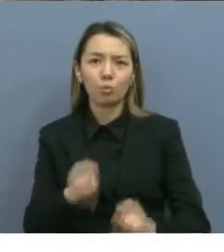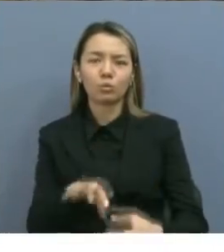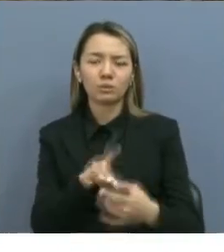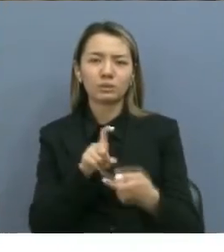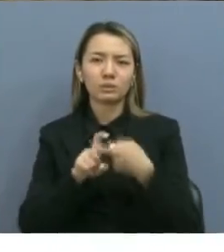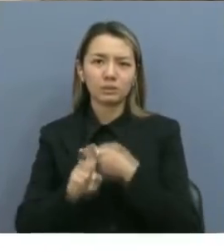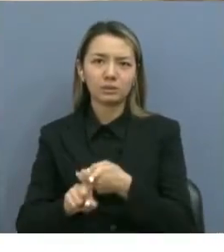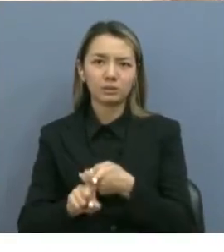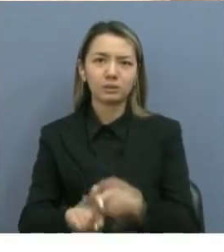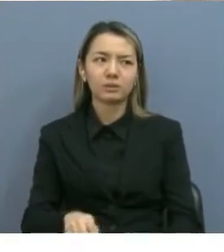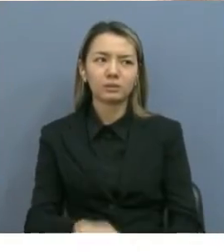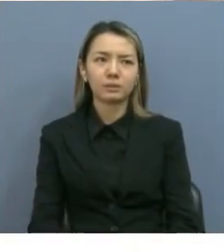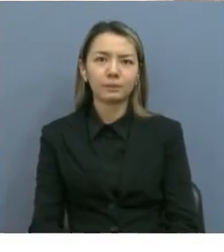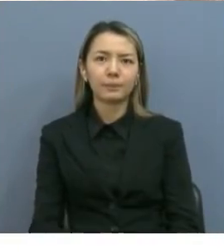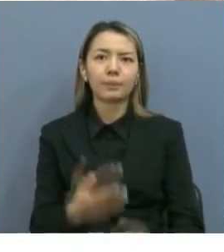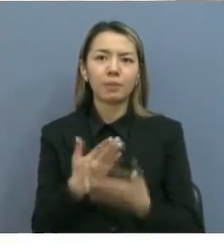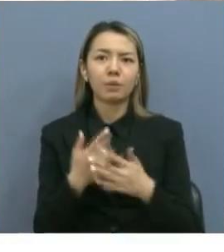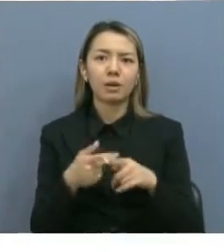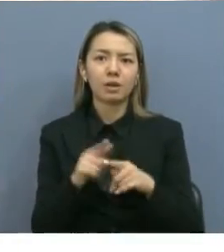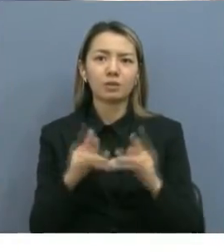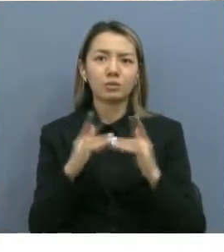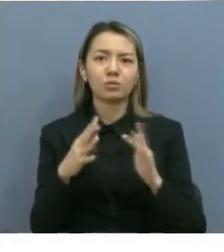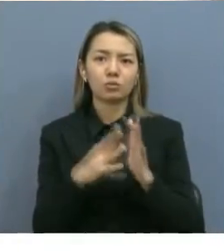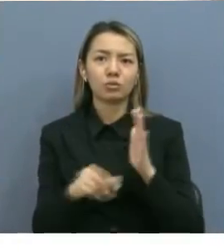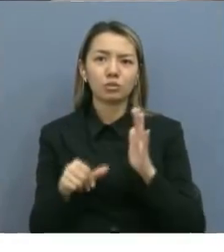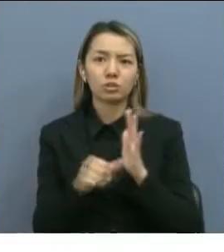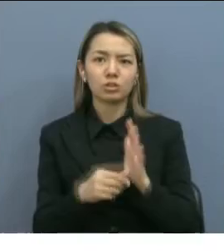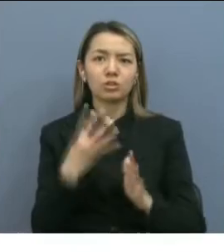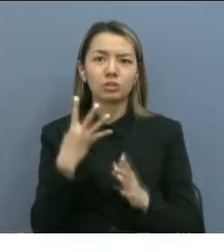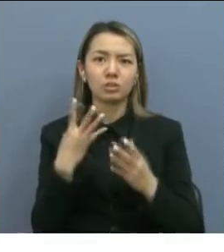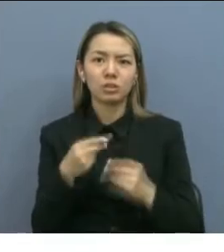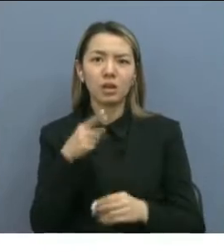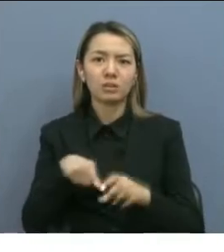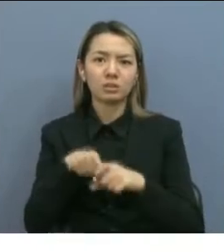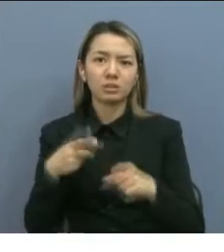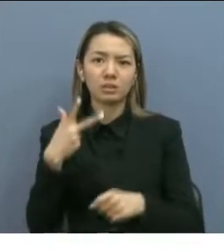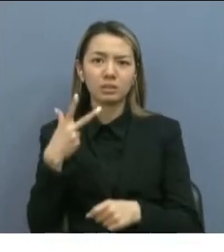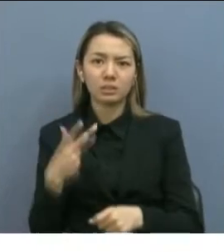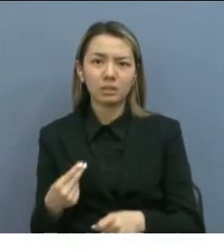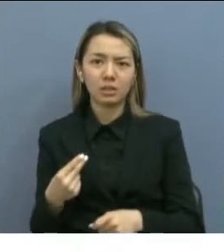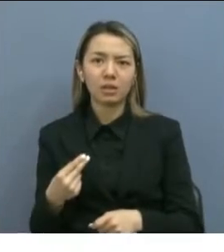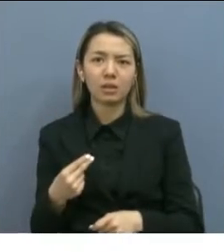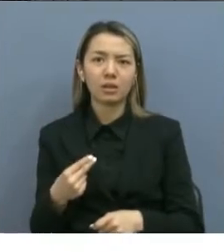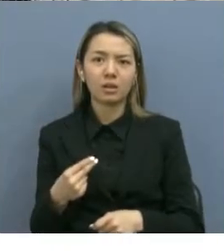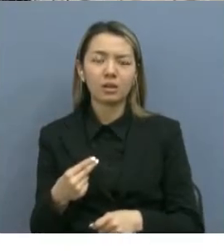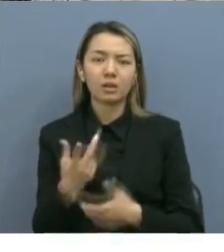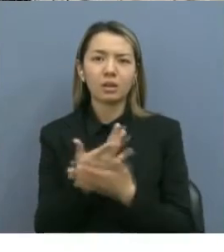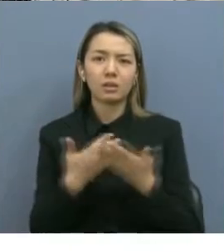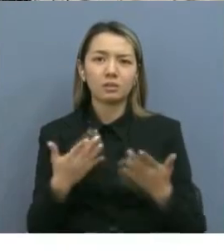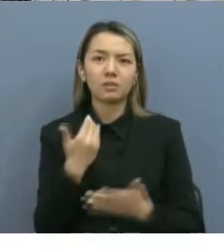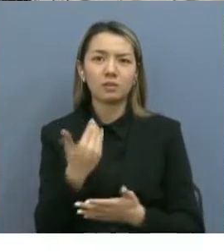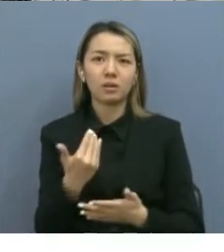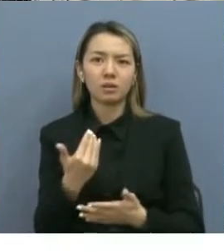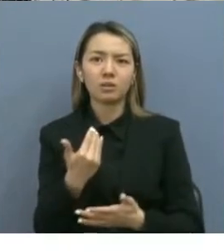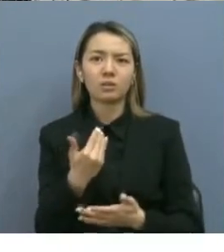мүмкін. Мәселен, мына орындықтың үстінде 96 сағат, яғни 4 күн, ал мына металдың үстінде 3 күн бойы жемтігін аңдыған құзғын тәрізді сізді